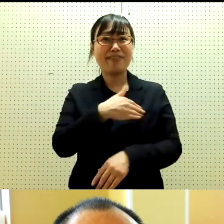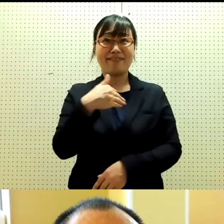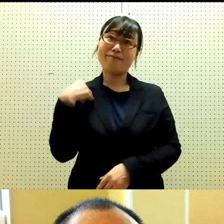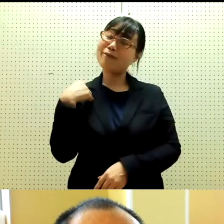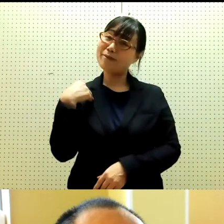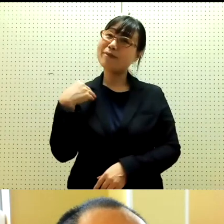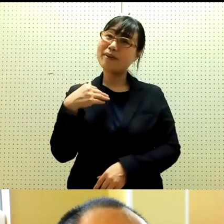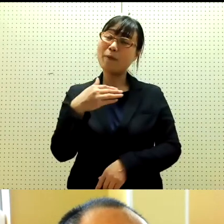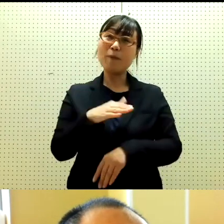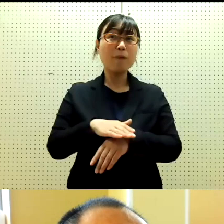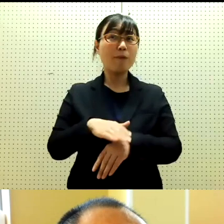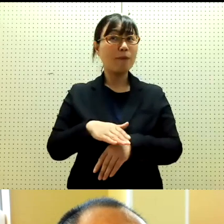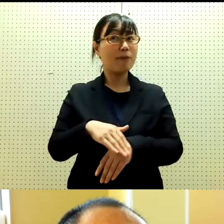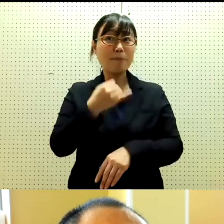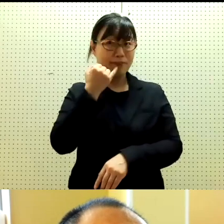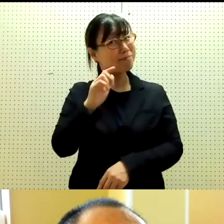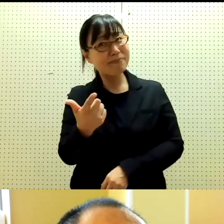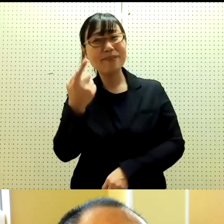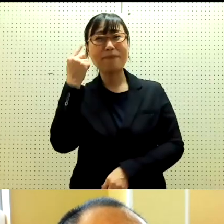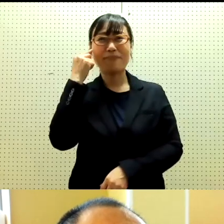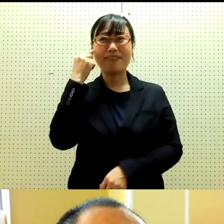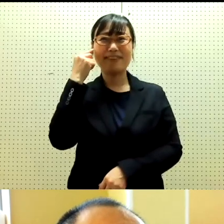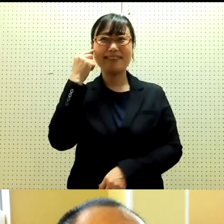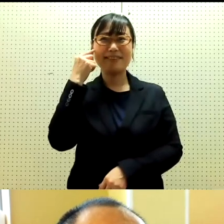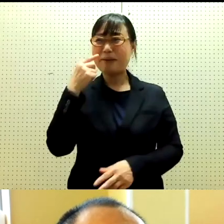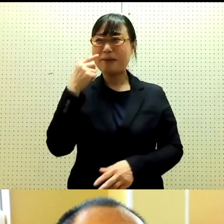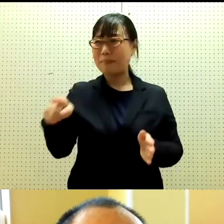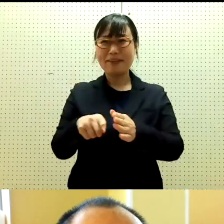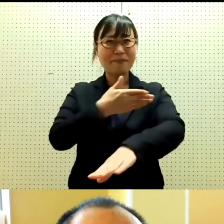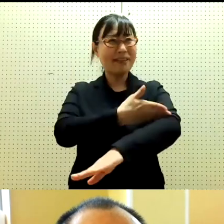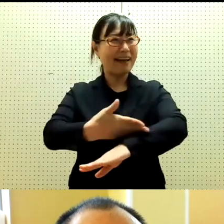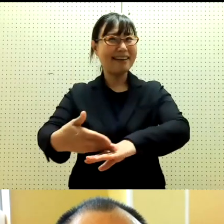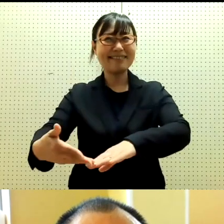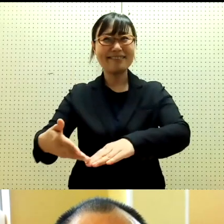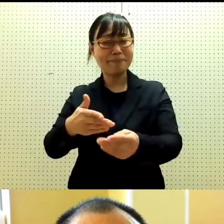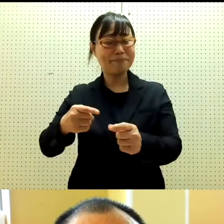きなり流れが壊れるかもしれませんけど、非常にそんなふうに思いましたね。はい、